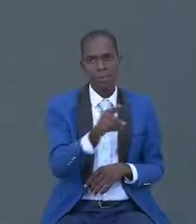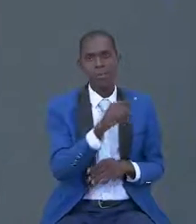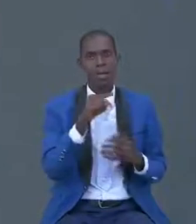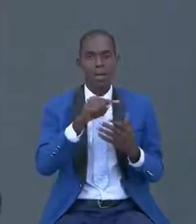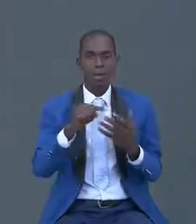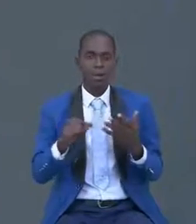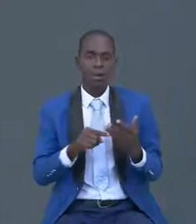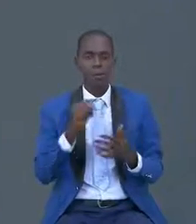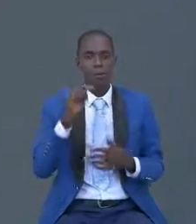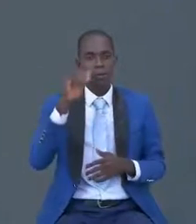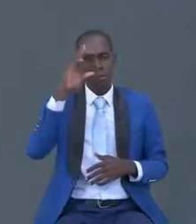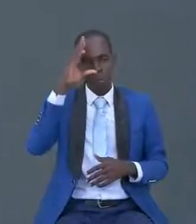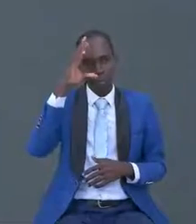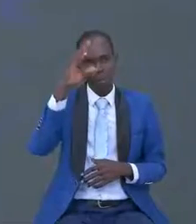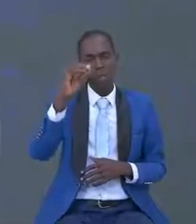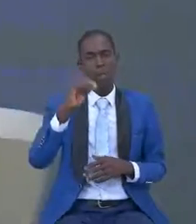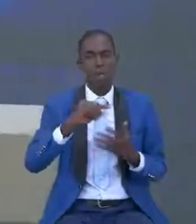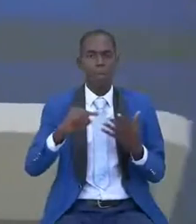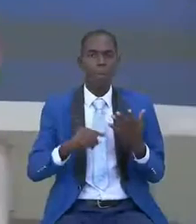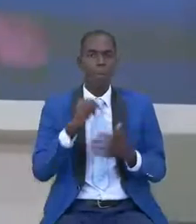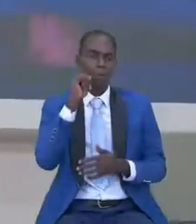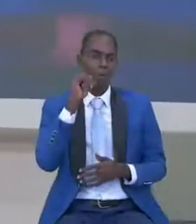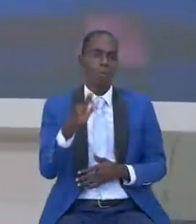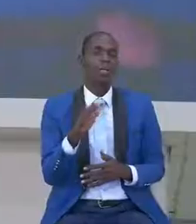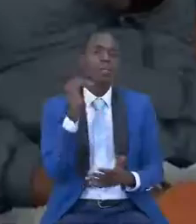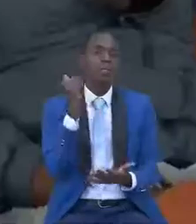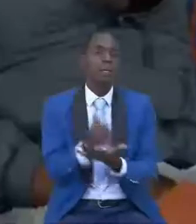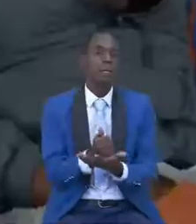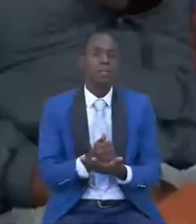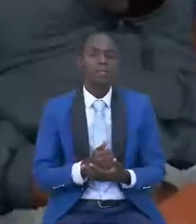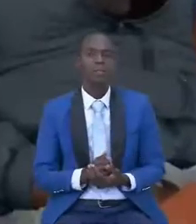Tu es béni parmi les hommes et les femmes. Amen.